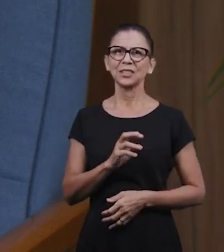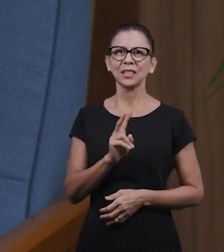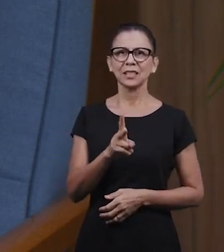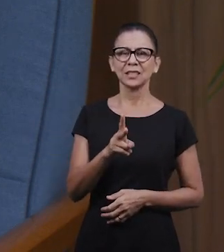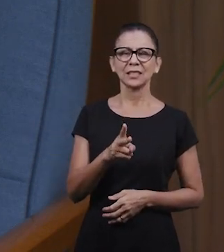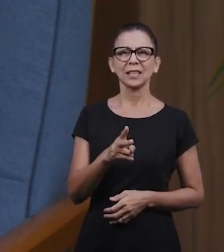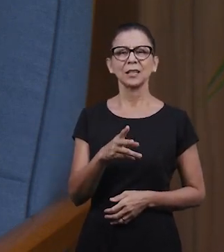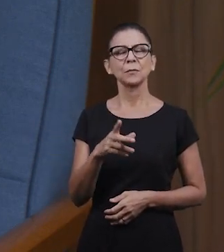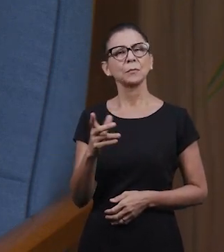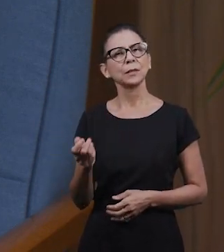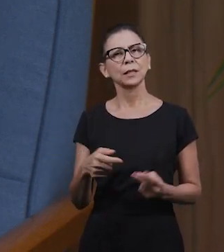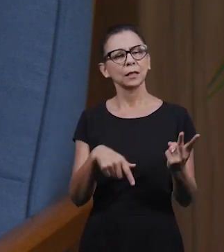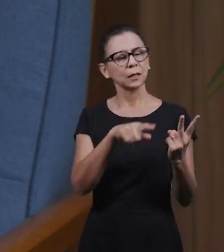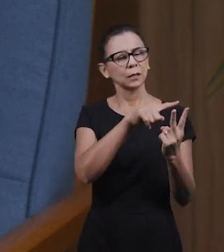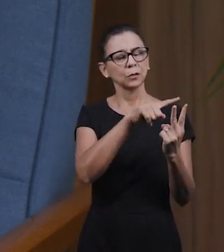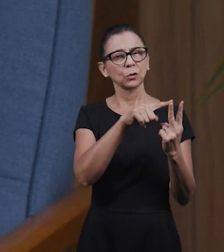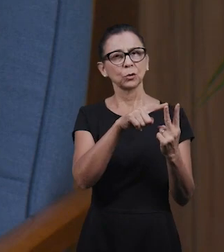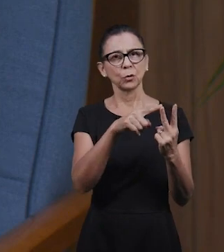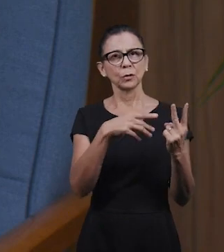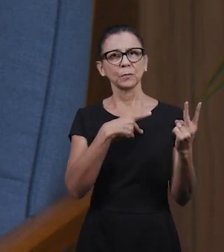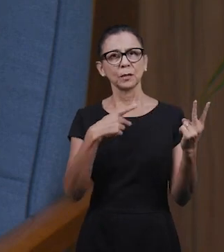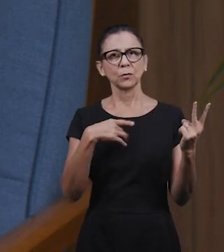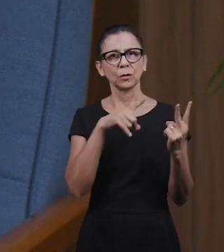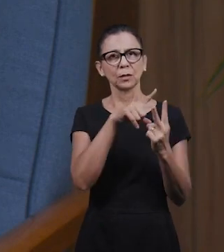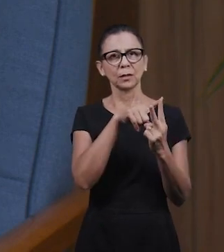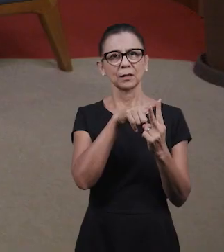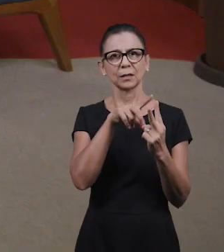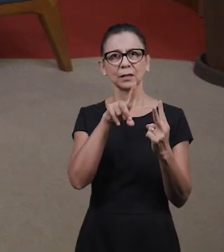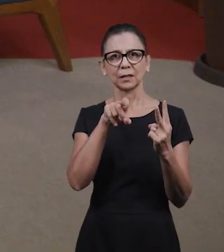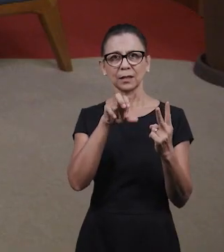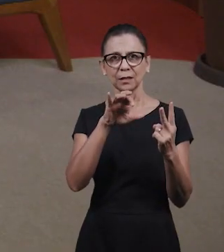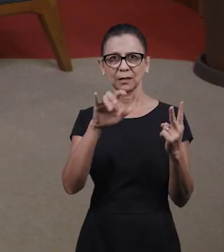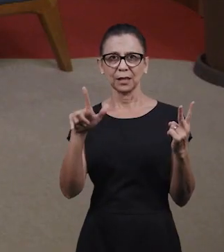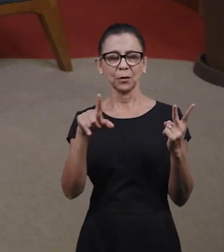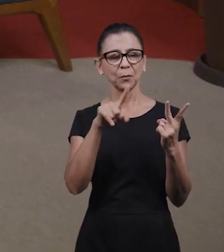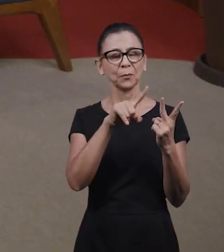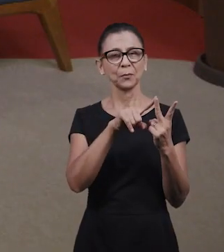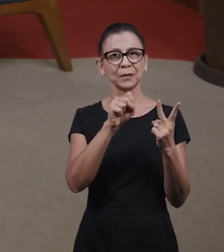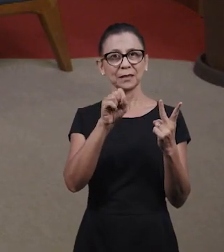nous avons la participation des pasteurs Daniel Moreira et Serge Souza.